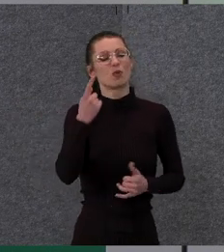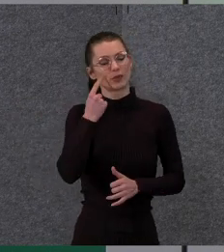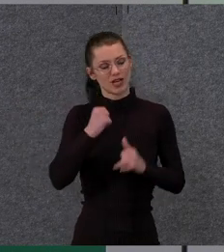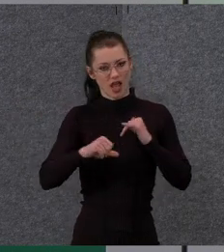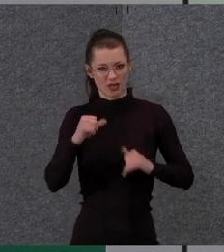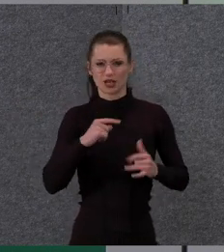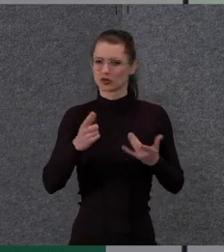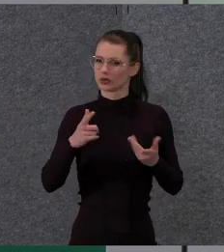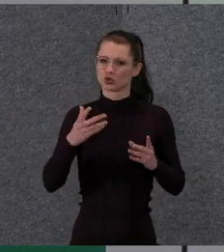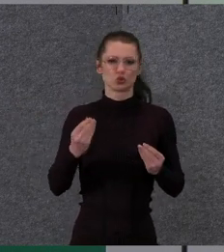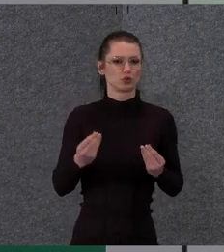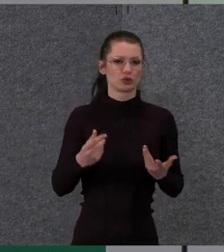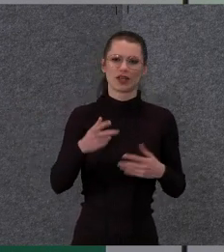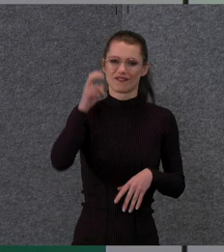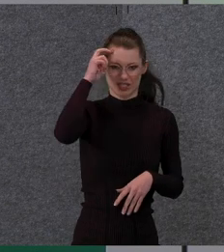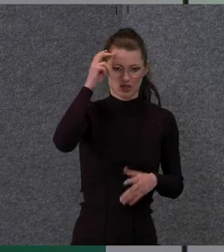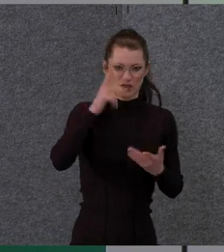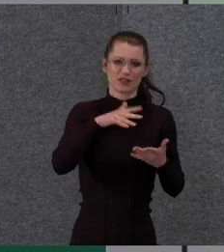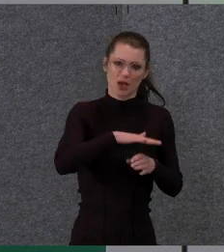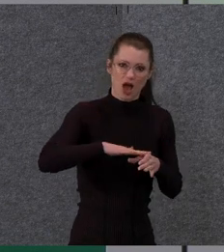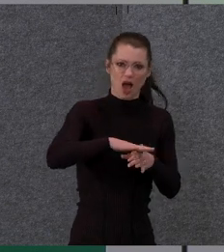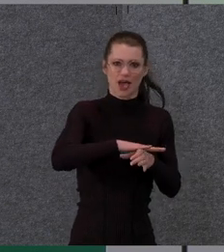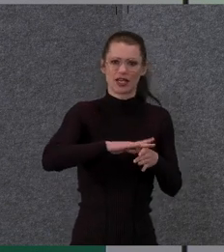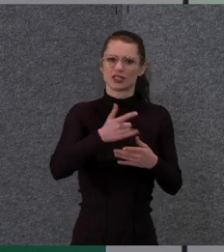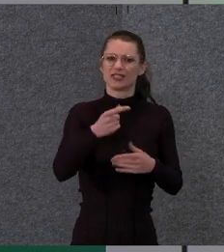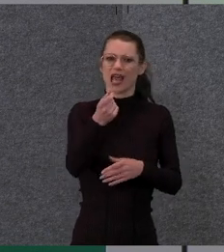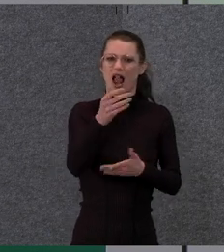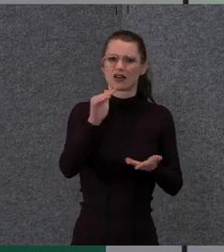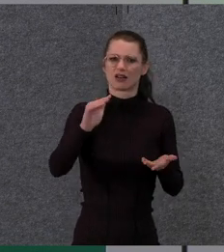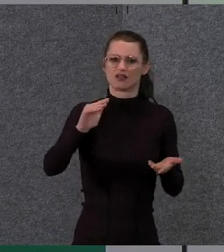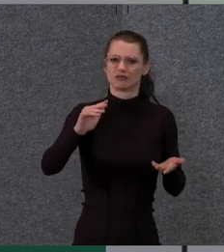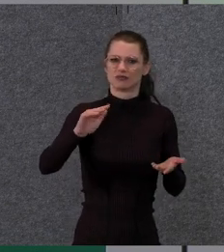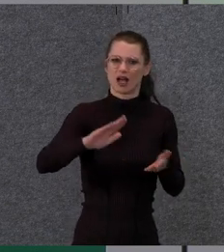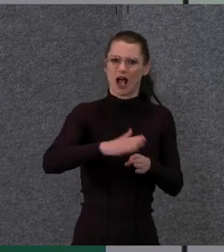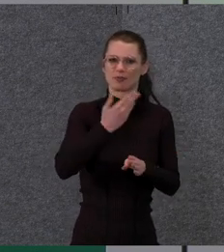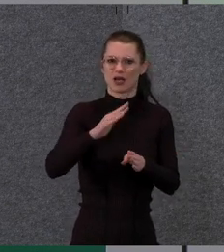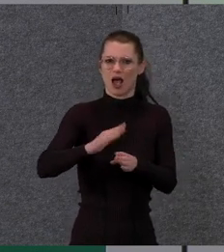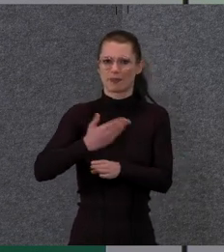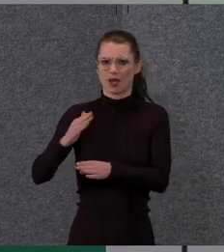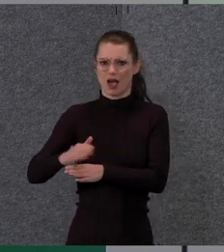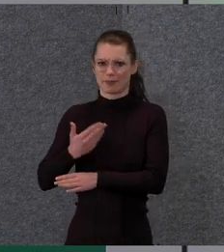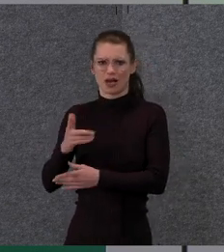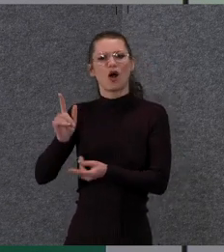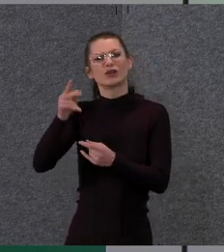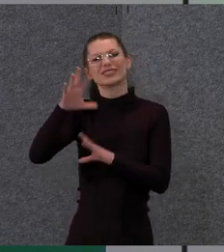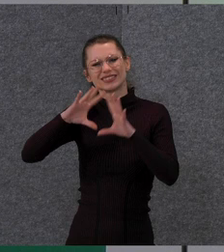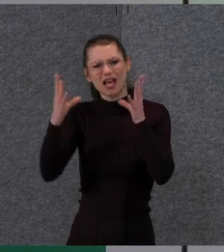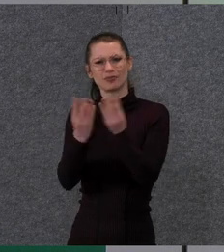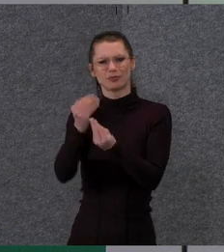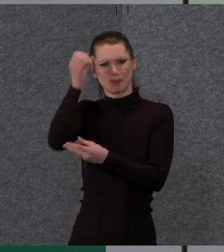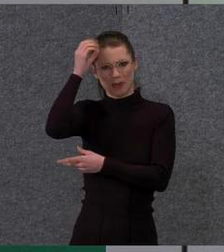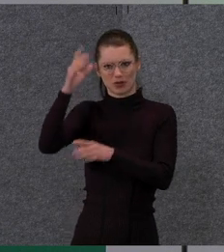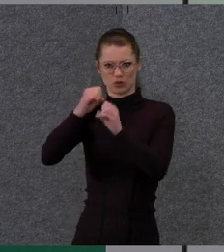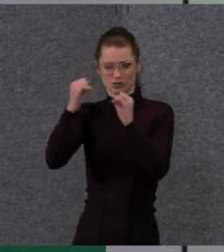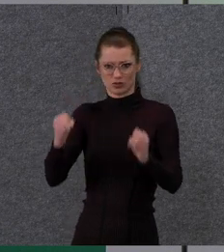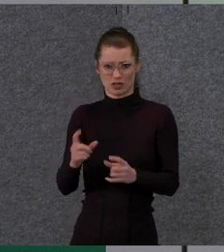immer wieder kürzt, also nicht nur im Wissenschaftsbereich, im Wissenschaftsbetrieb, sondern natürlich auch im gesamten Bildungssystem. Und wir sehen einfach, was das bedeutet,